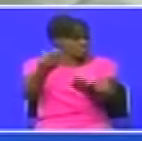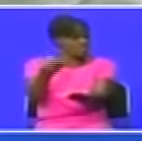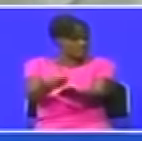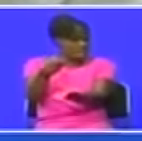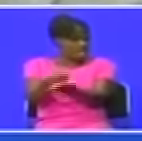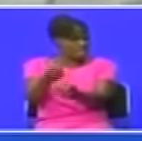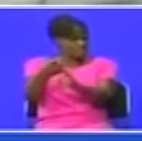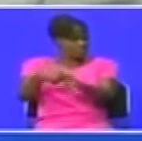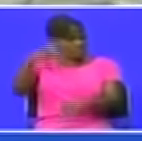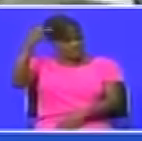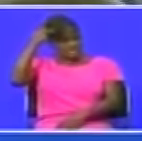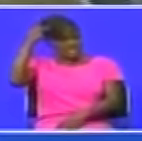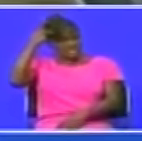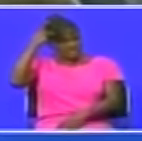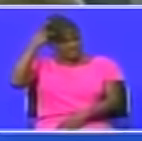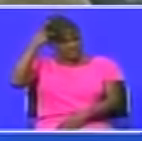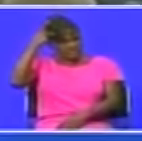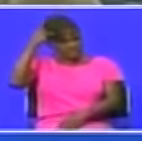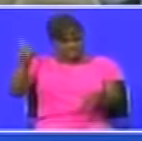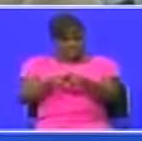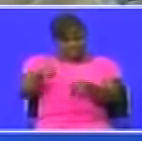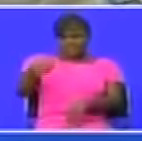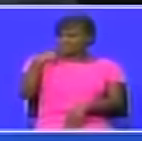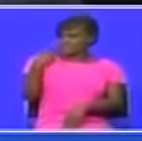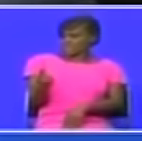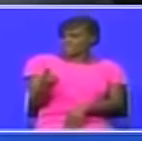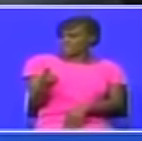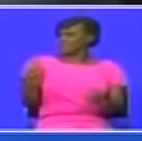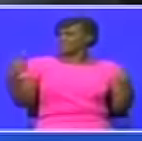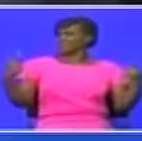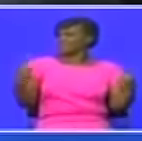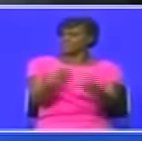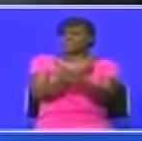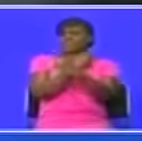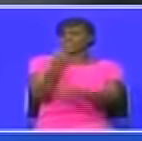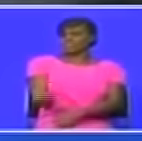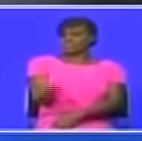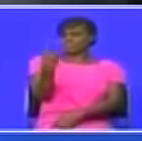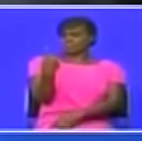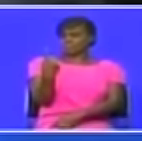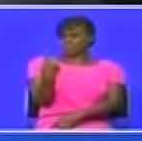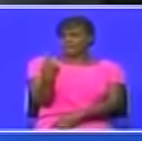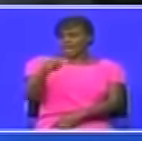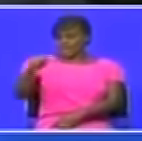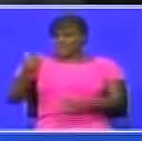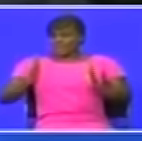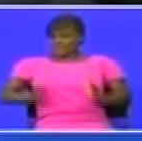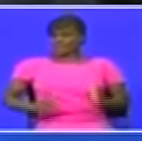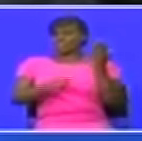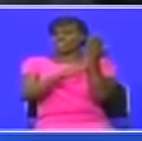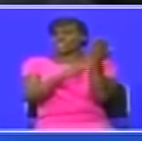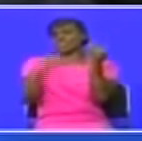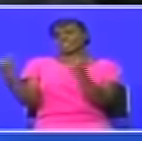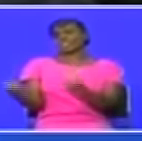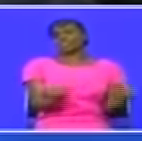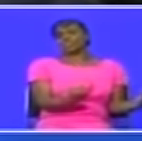upande wa gavana Evans Kidero kama alivyodai Kiplagat, mara hii tofauti kaibuka kuwa jamaa anayefahamika kama Kiprop ndiye